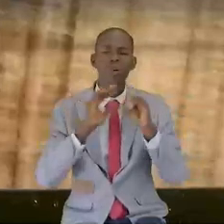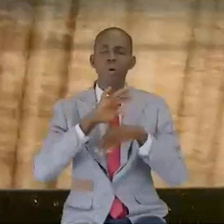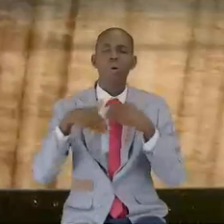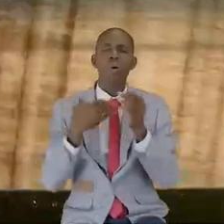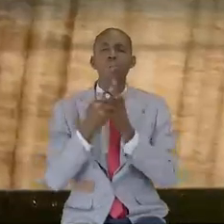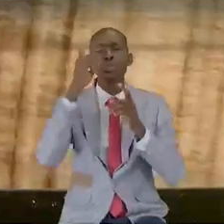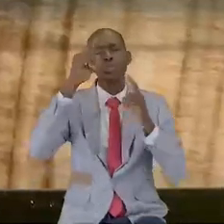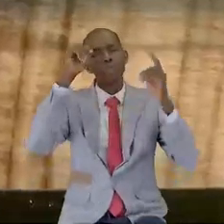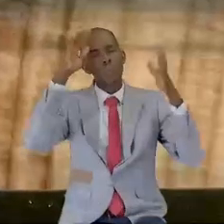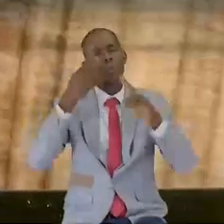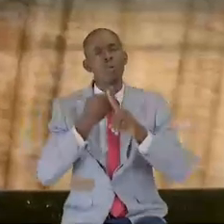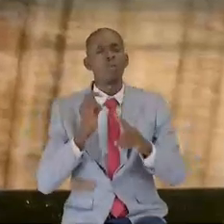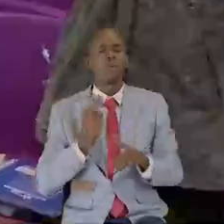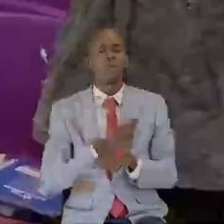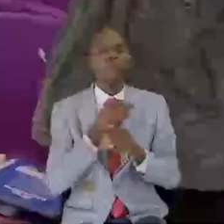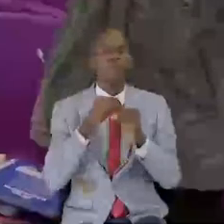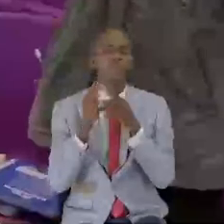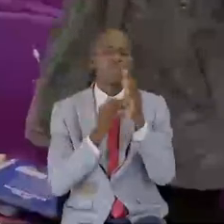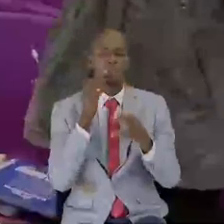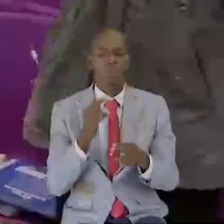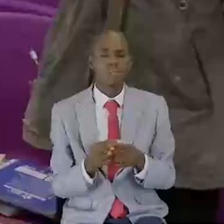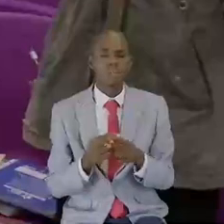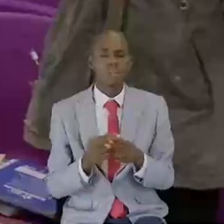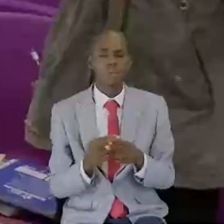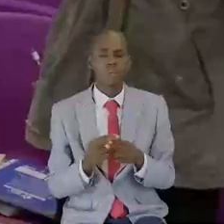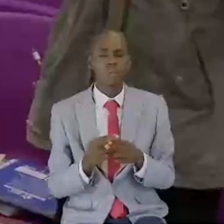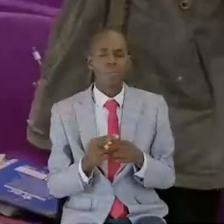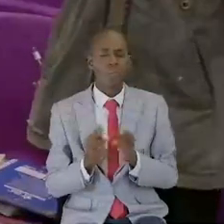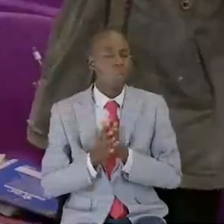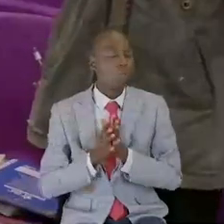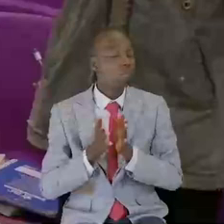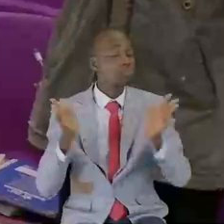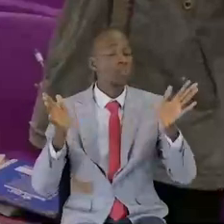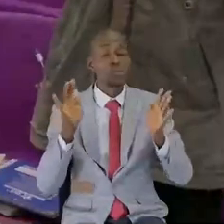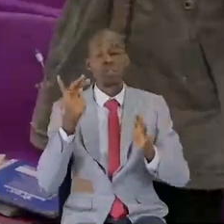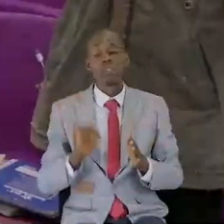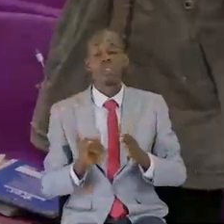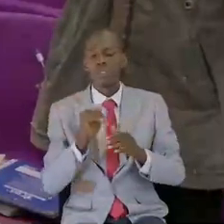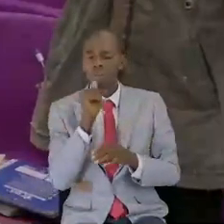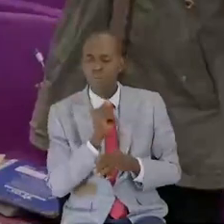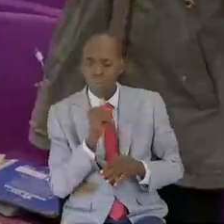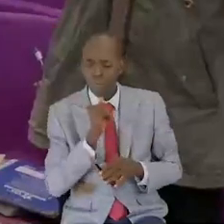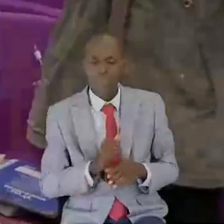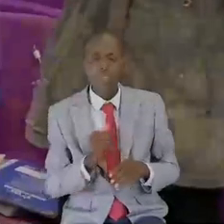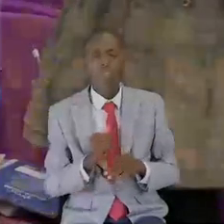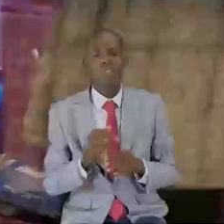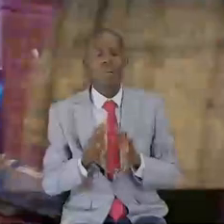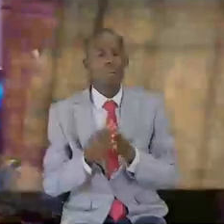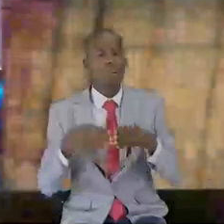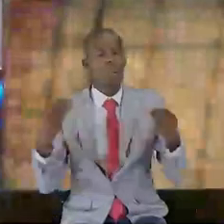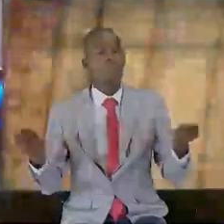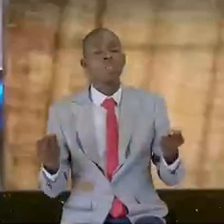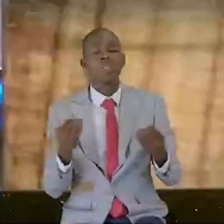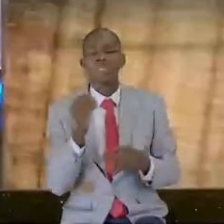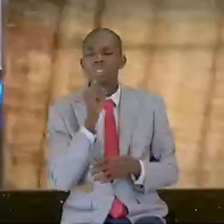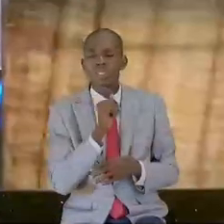ce que tu espères de nous au nom de Jésus. En public, en privé, en secret,